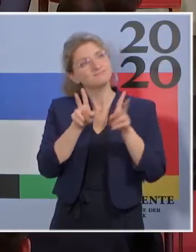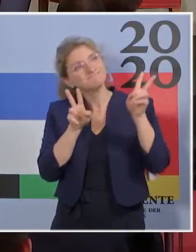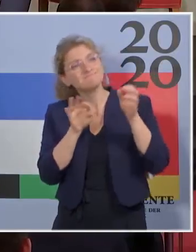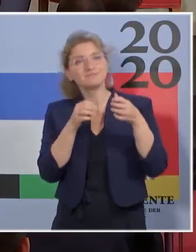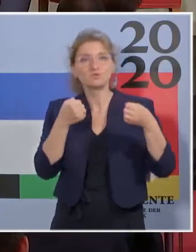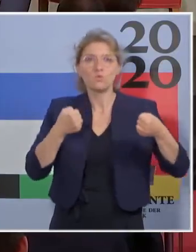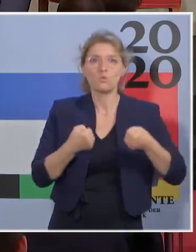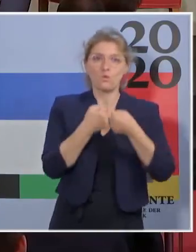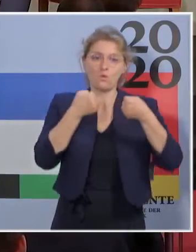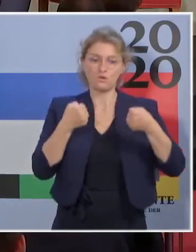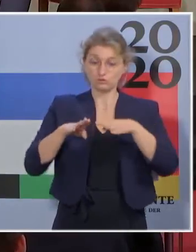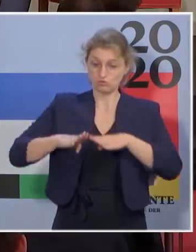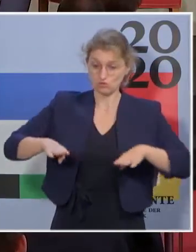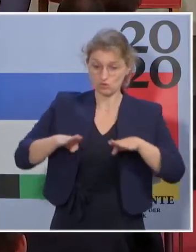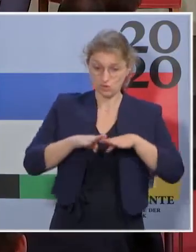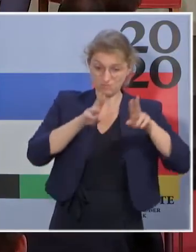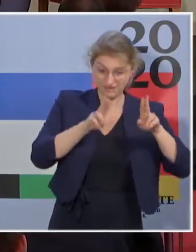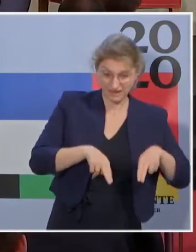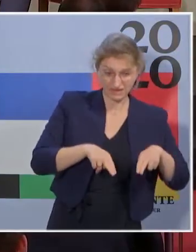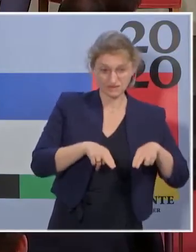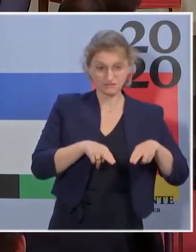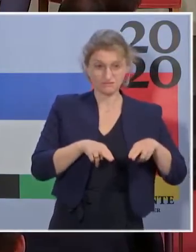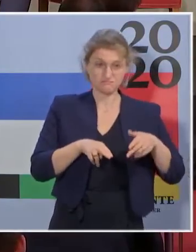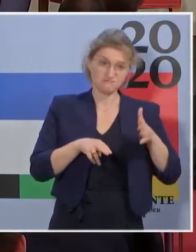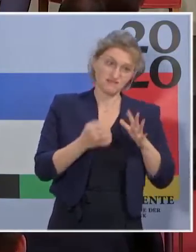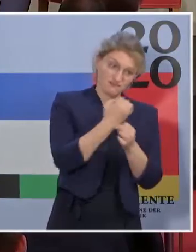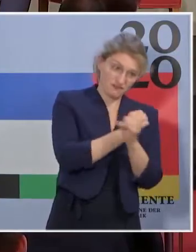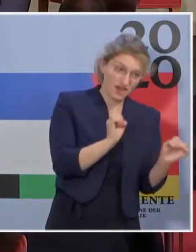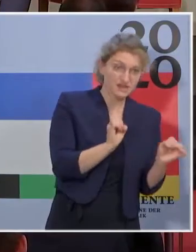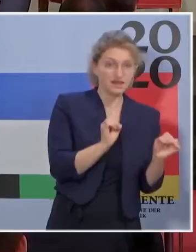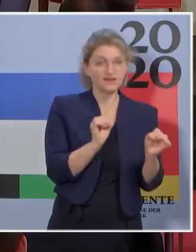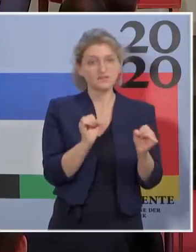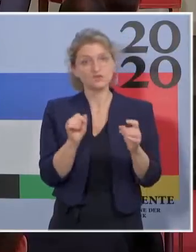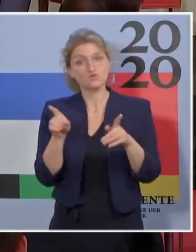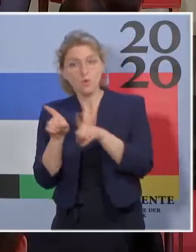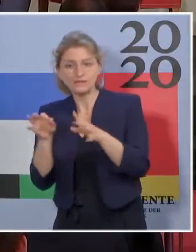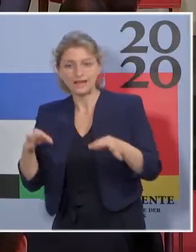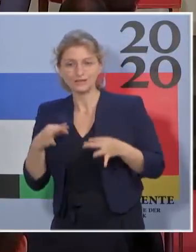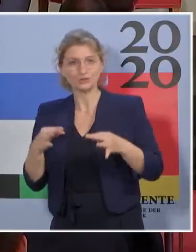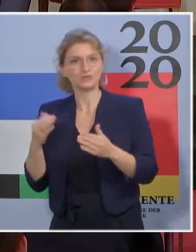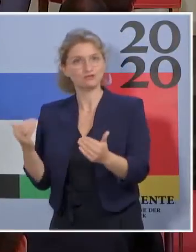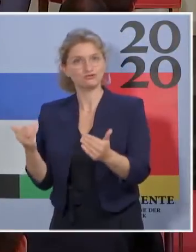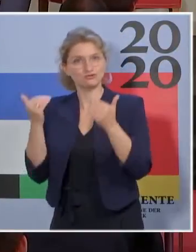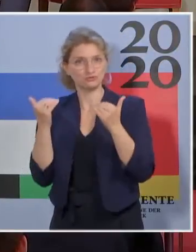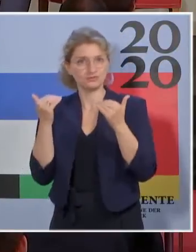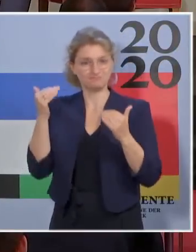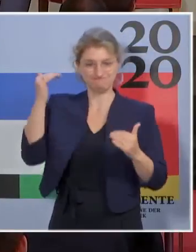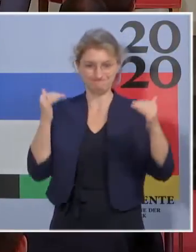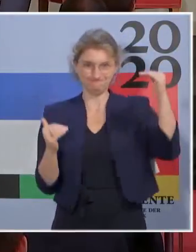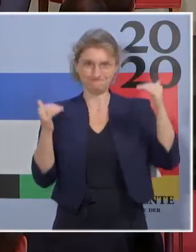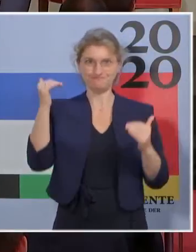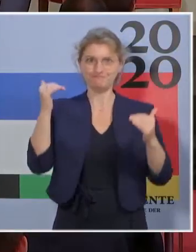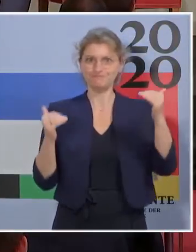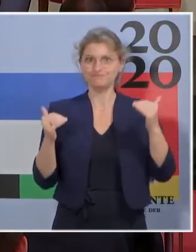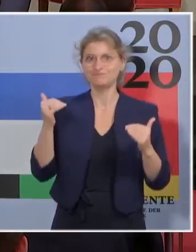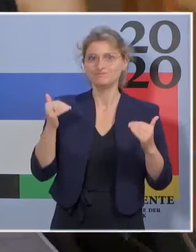sozusagen von Grundrechten gesprochen hat. Einerseits der Freiheit, andererseits der Gesundheit. Er hat seinerzeit bei